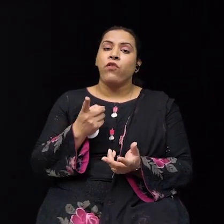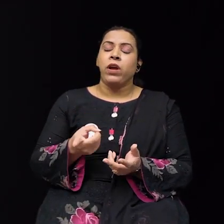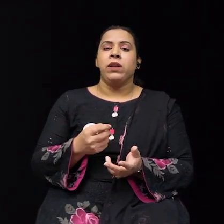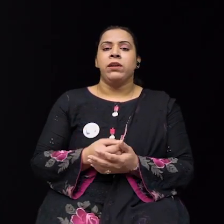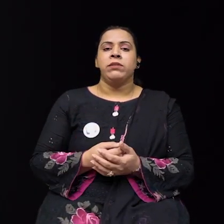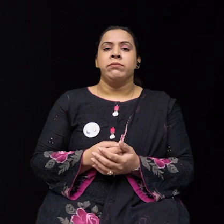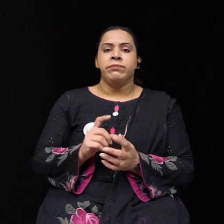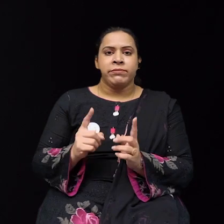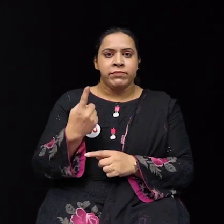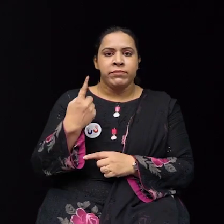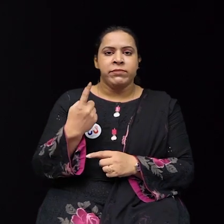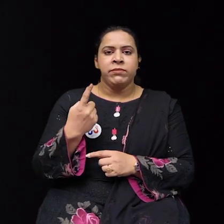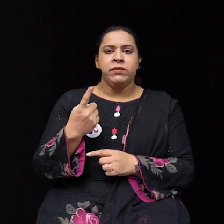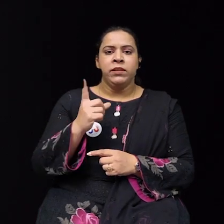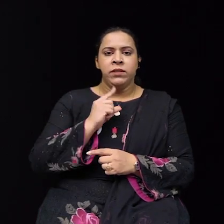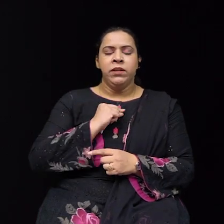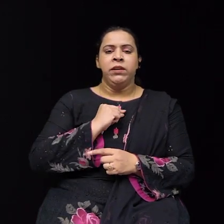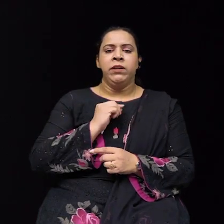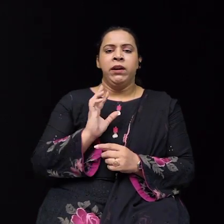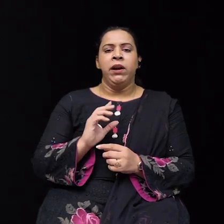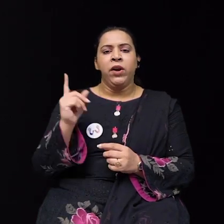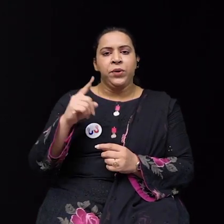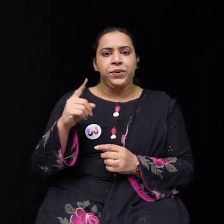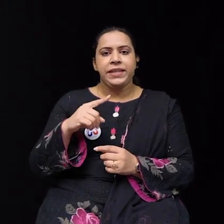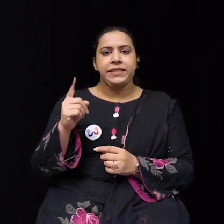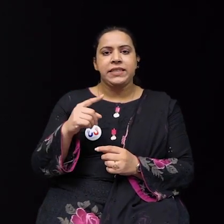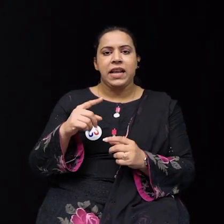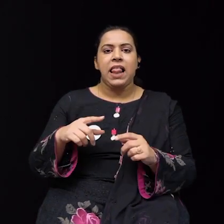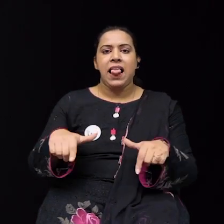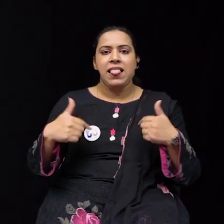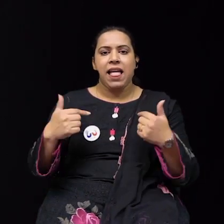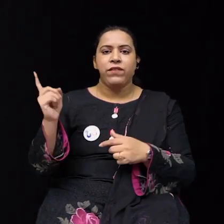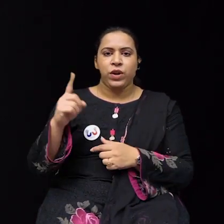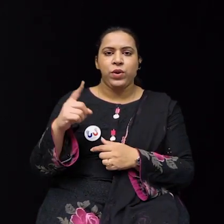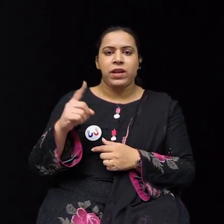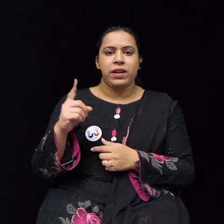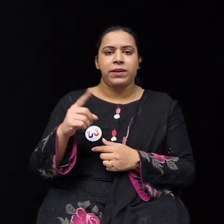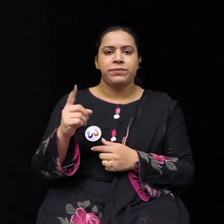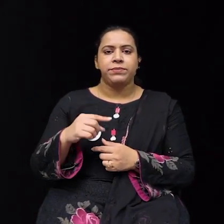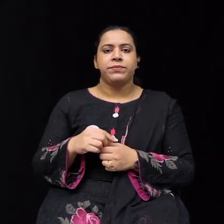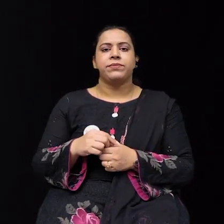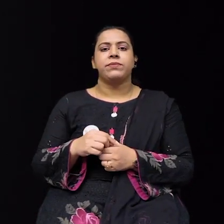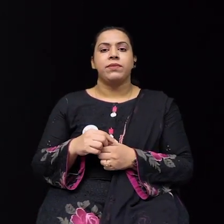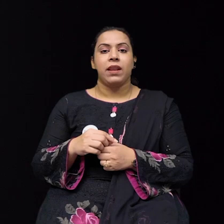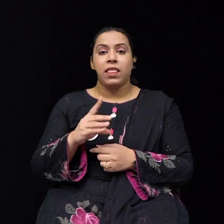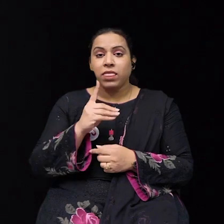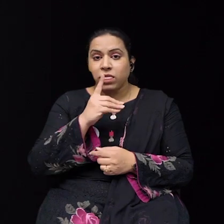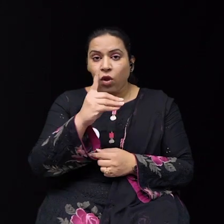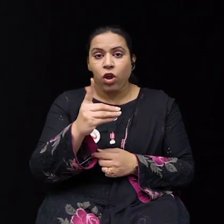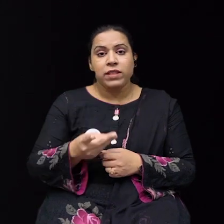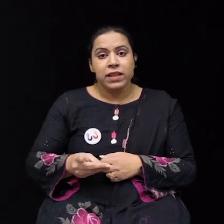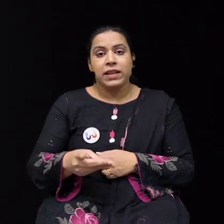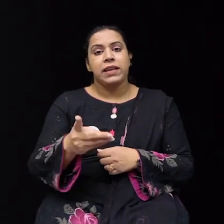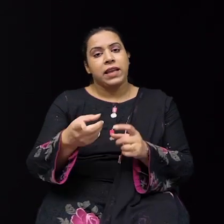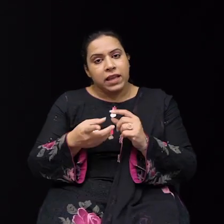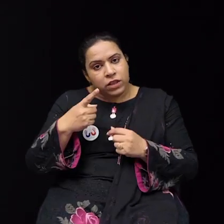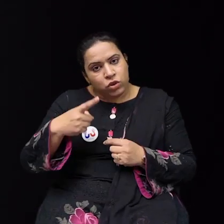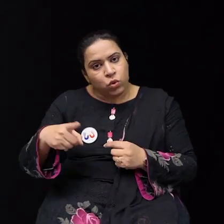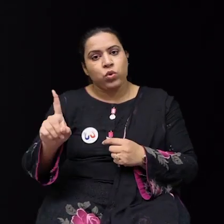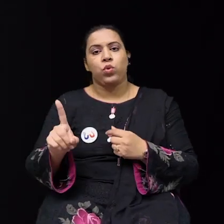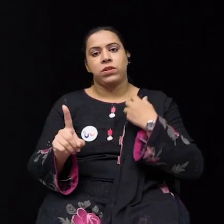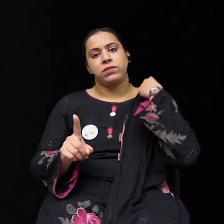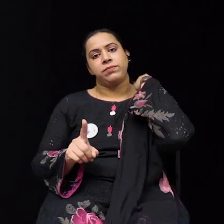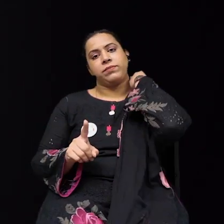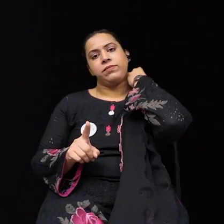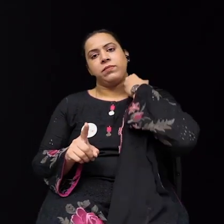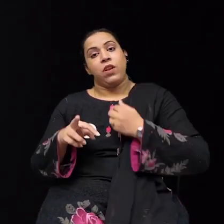पहले अपने आप का रूटीन, जिसको हम लाइफस्टाइल मॉडिफिकेशन यानी कि अपने ज़िंदगी के तौर तरीकों को दुरुस्त करना, उसको करना है।